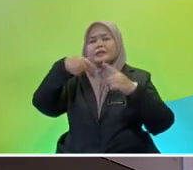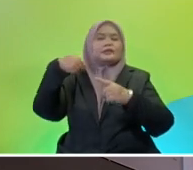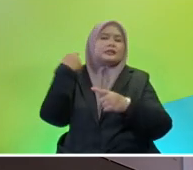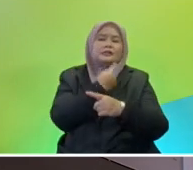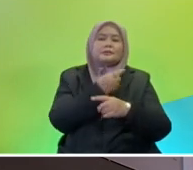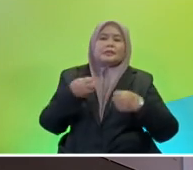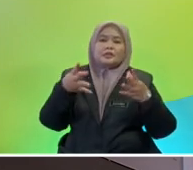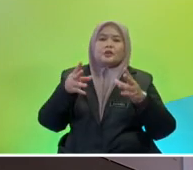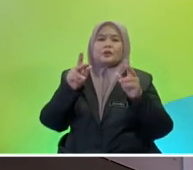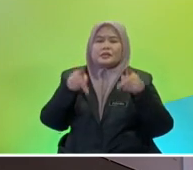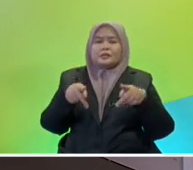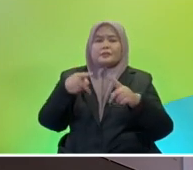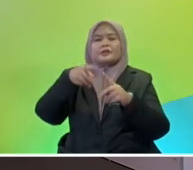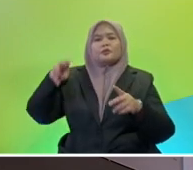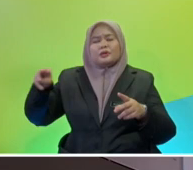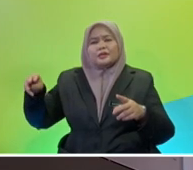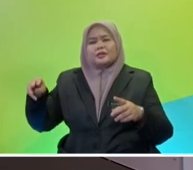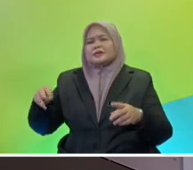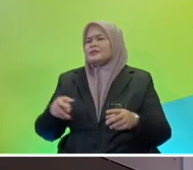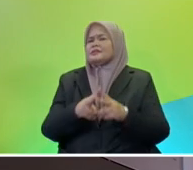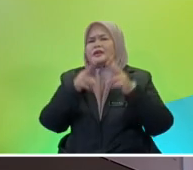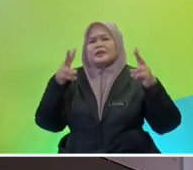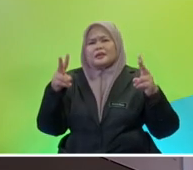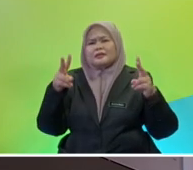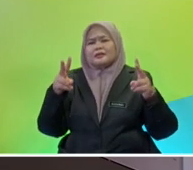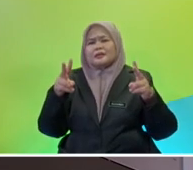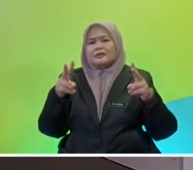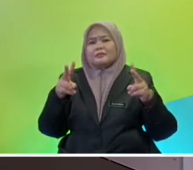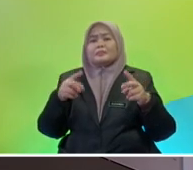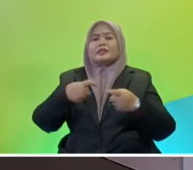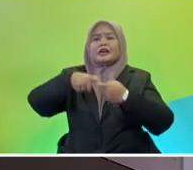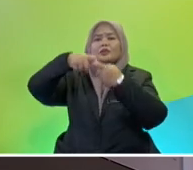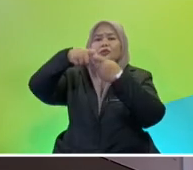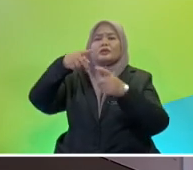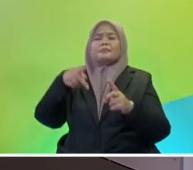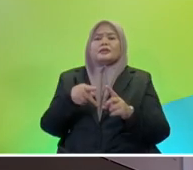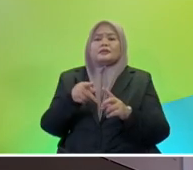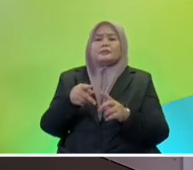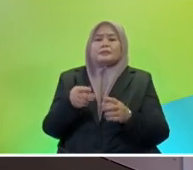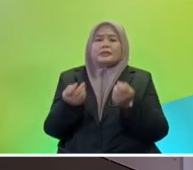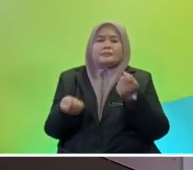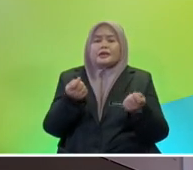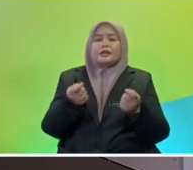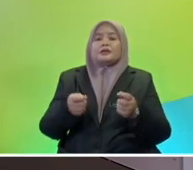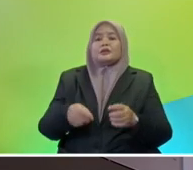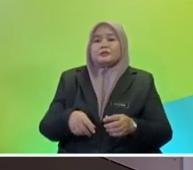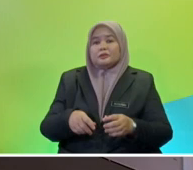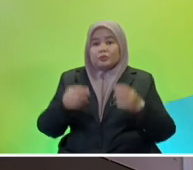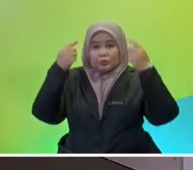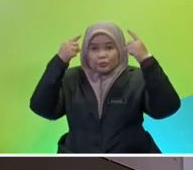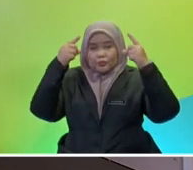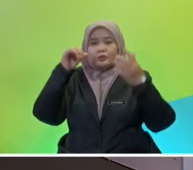penguasaan kepada murid ia sangat bergantung kepada pertimbangan profesional seorang guru